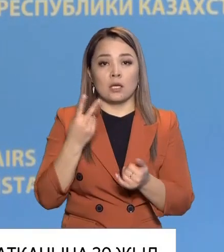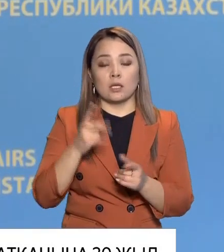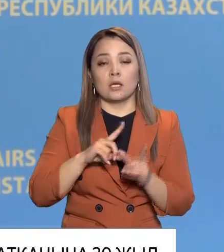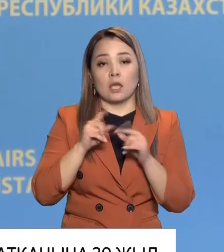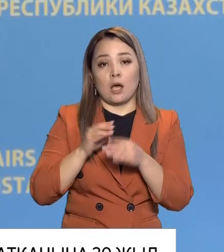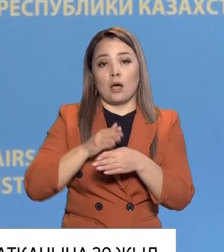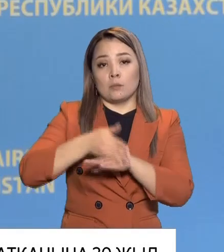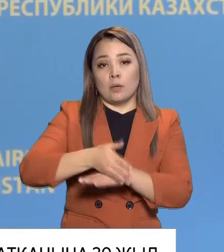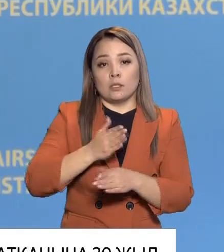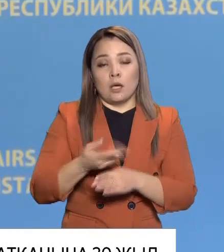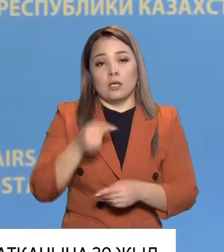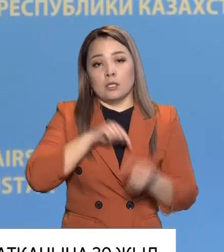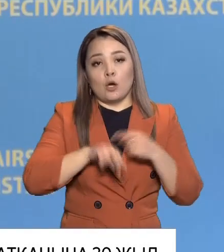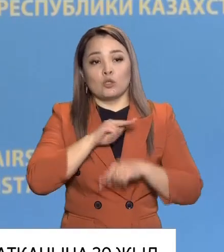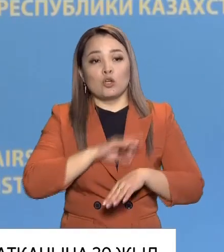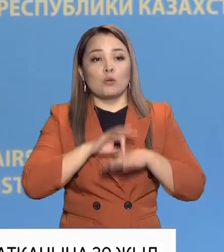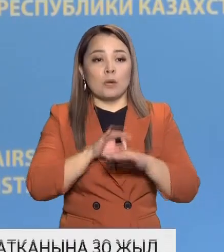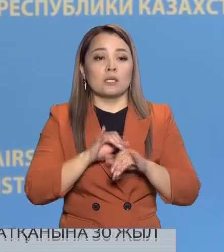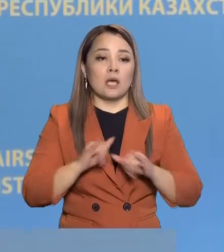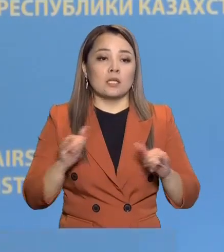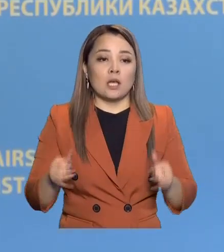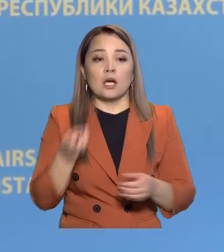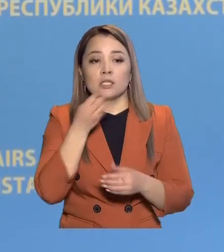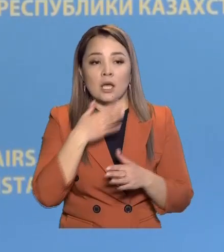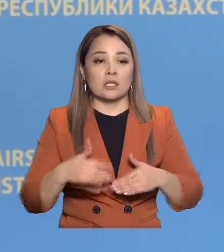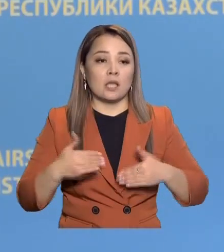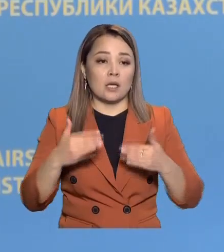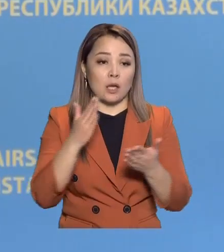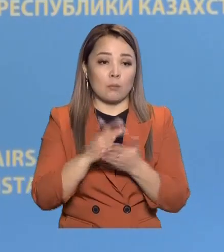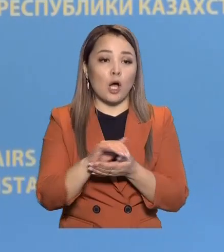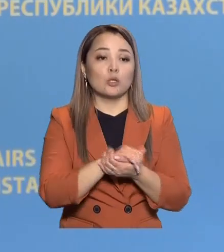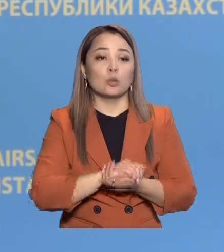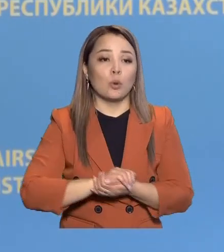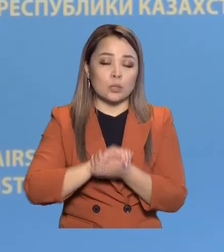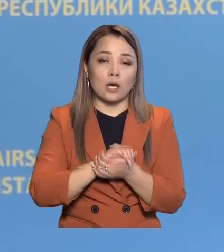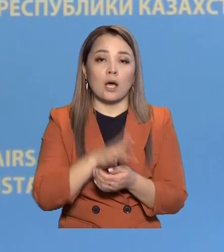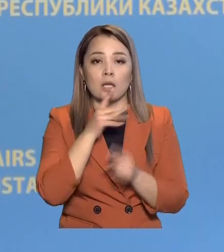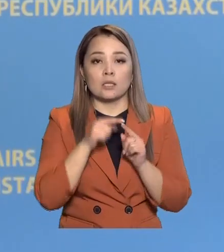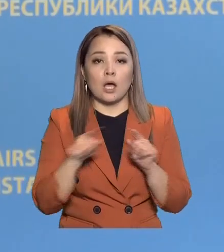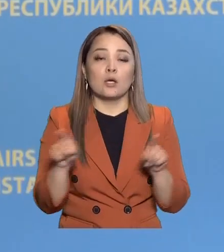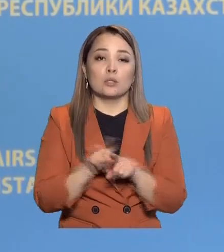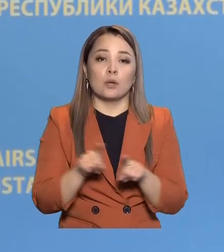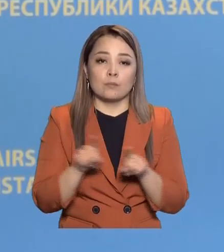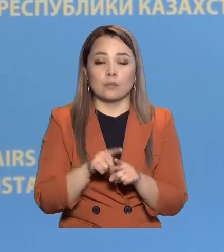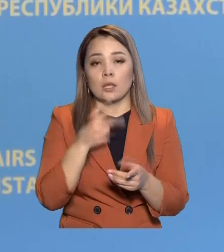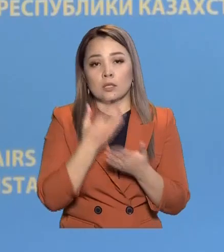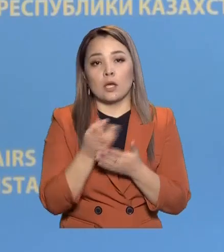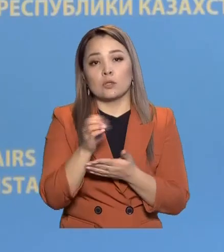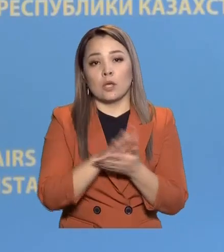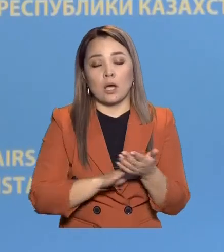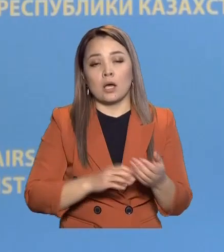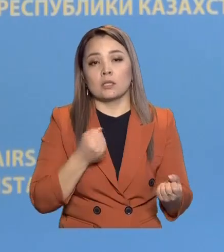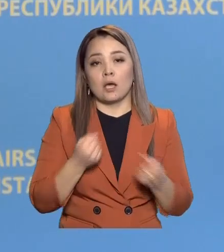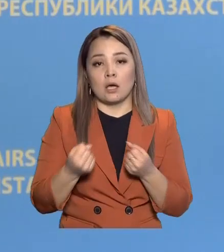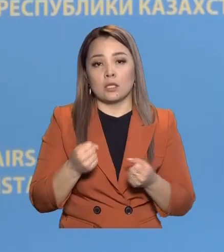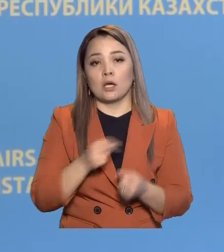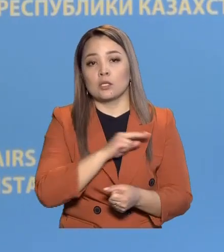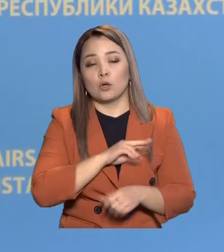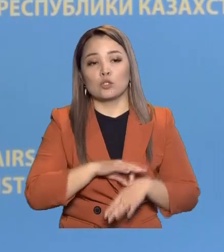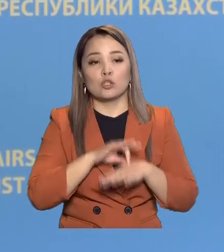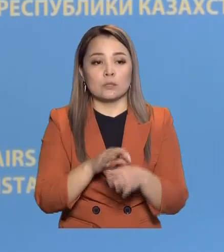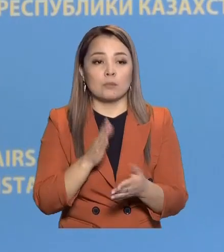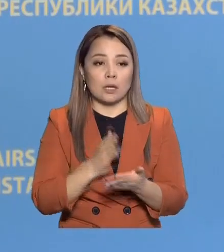сапары өзара іс-қимылды жандандыруға жақсы серпін берді. Достық және сындарлы қарым-қатынастарды одан әрі нығайтуға ниеттіміз.